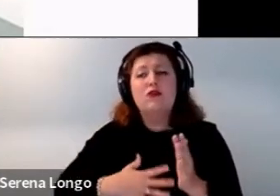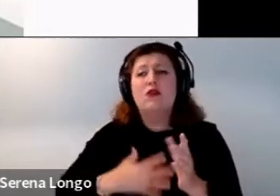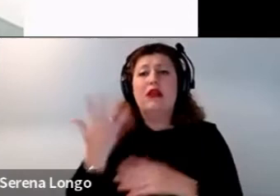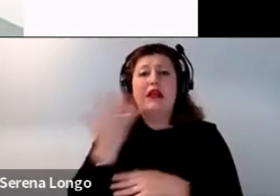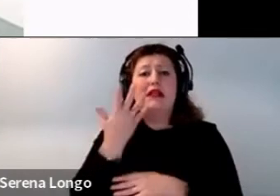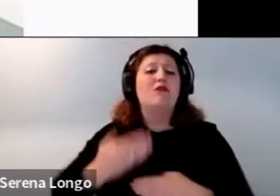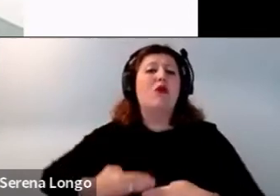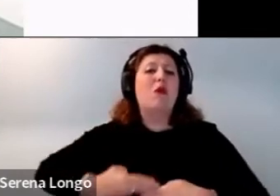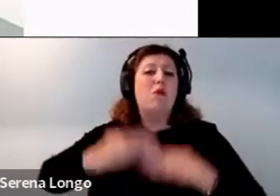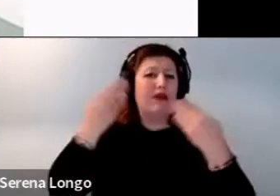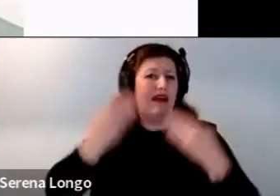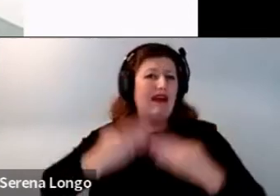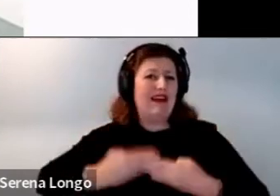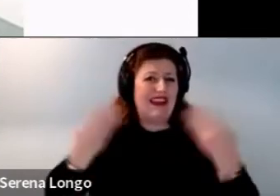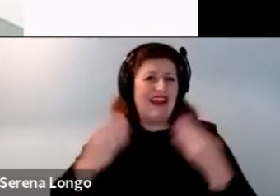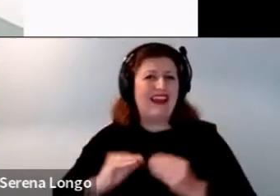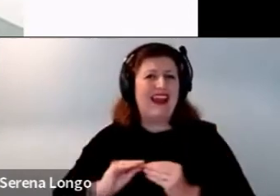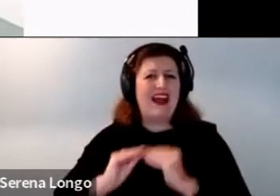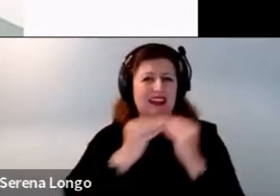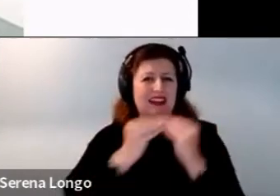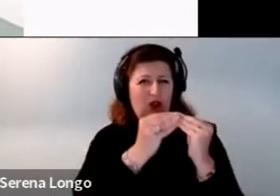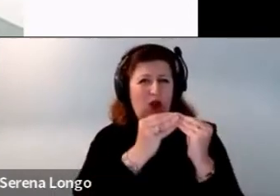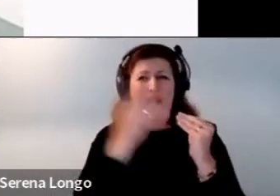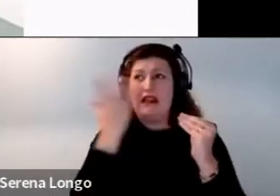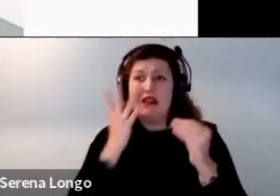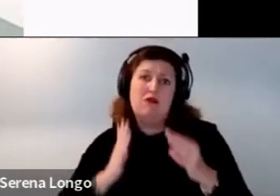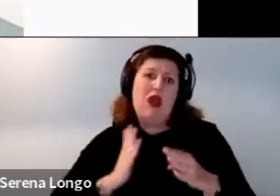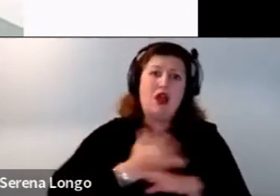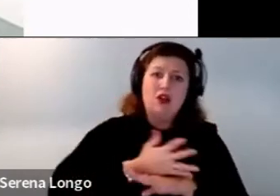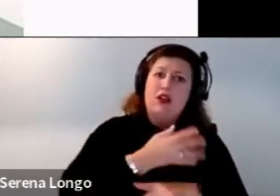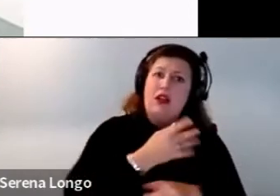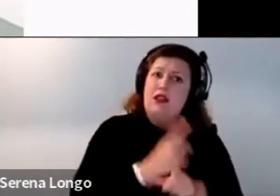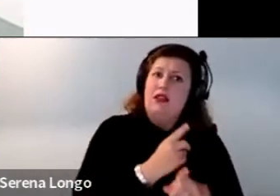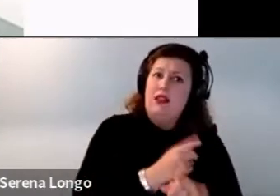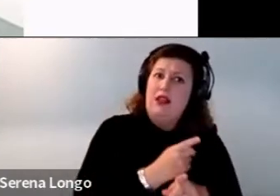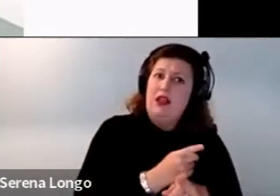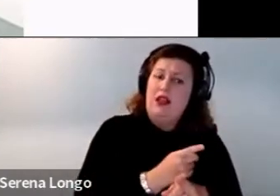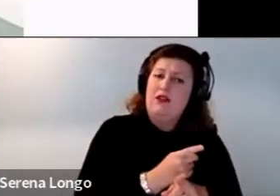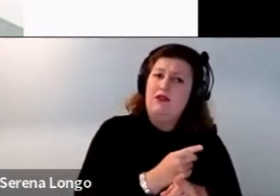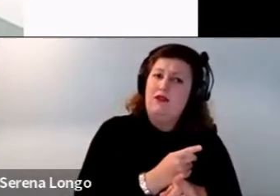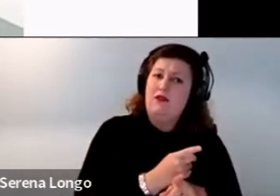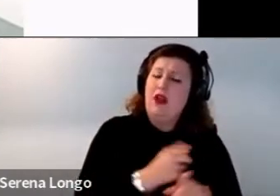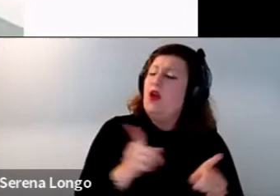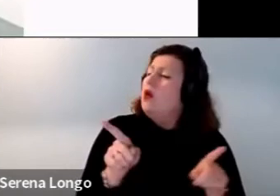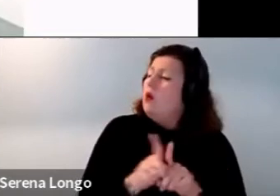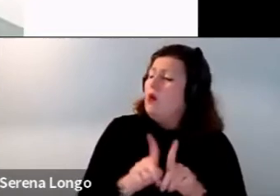barriere architettoniche, di poter accedere a un luogo indipendentemente dalla loro